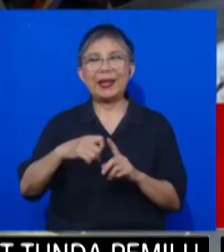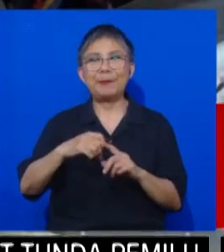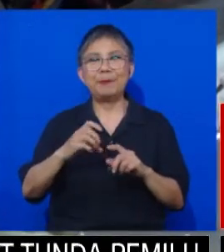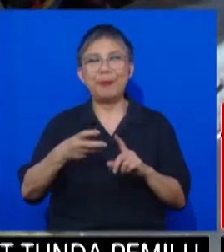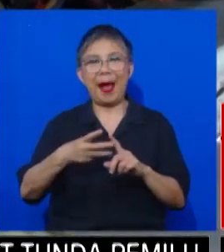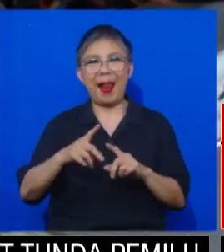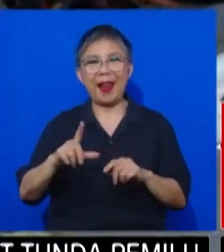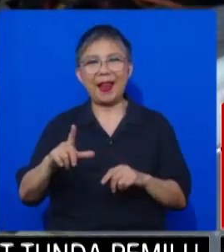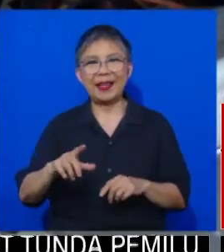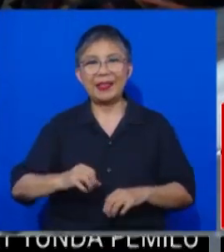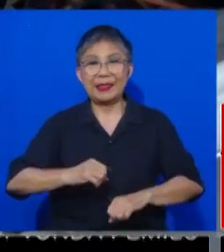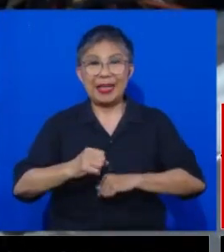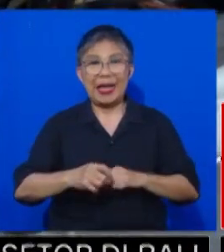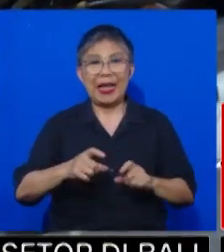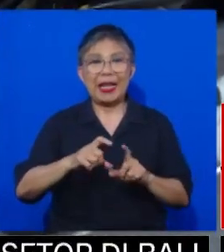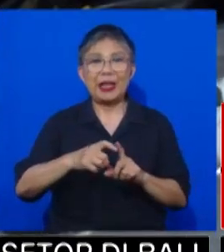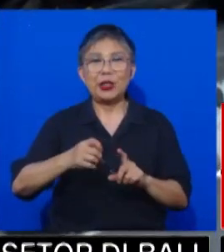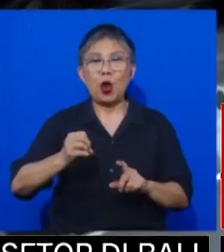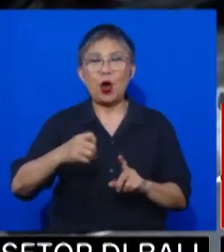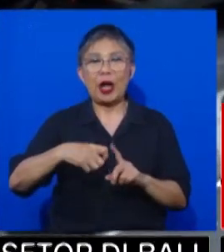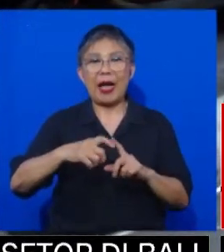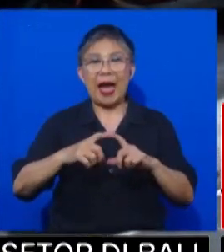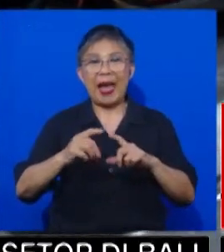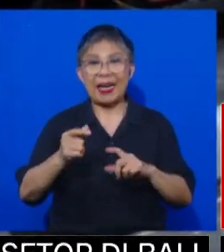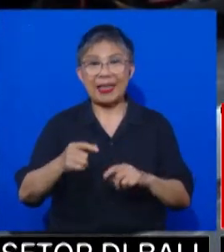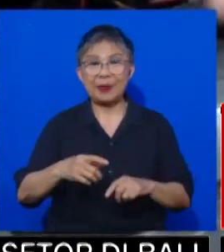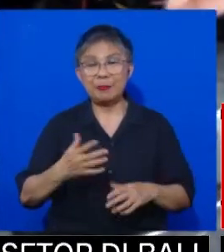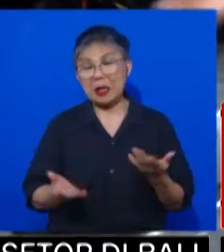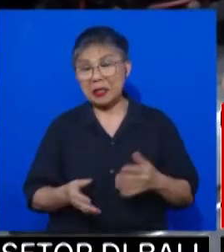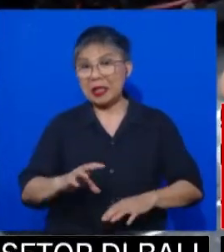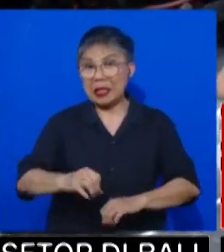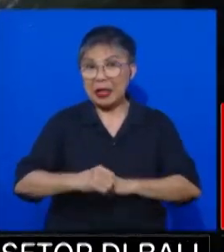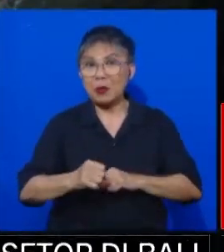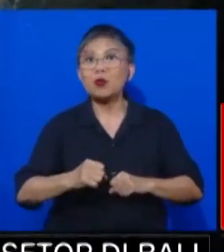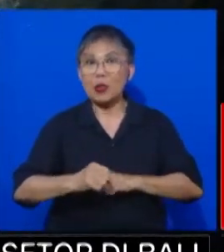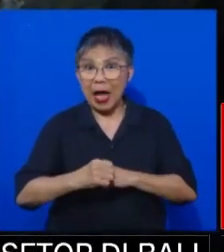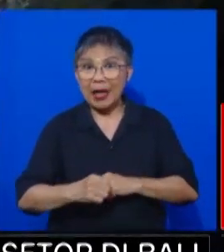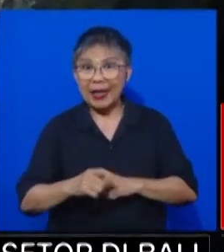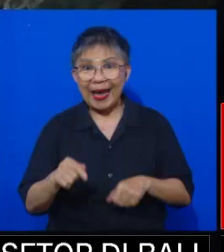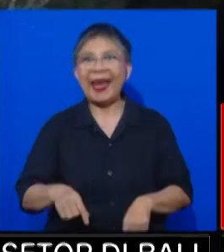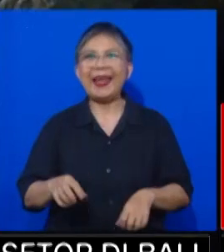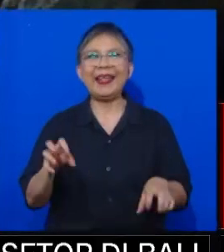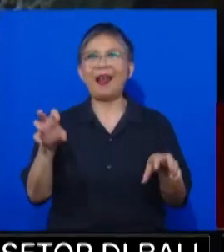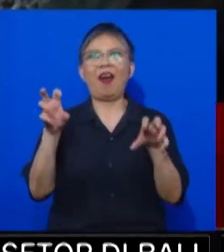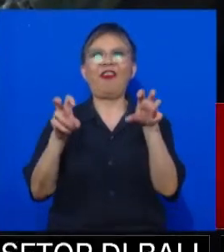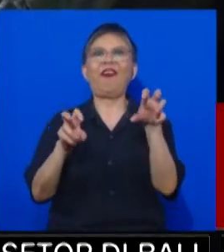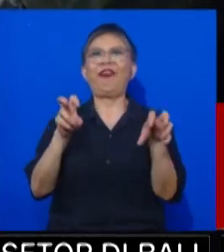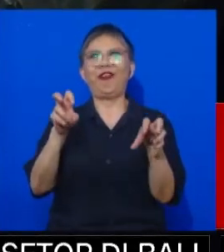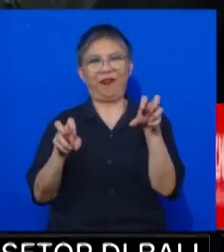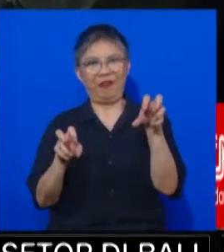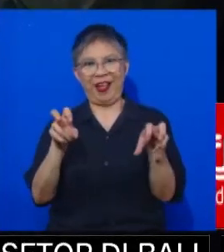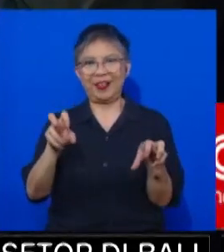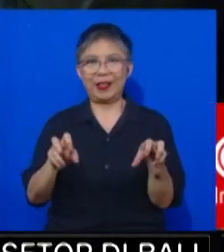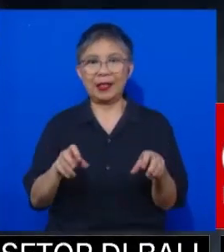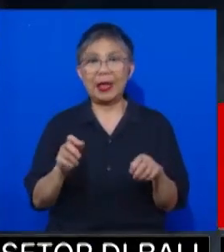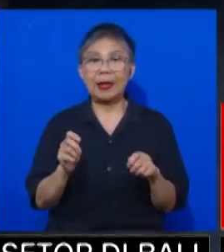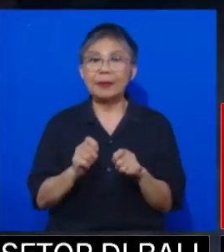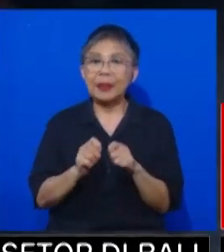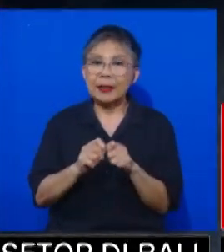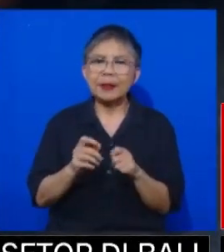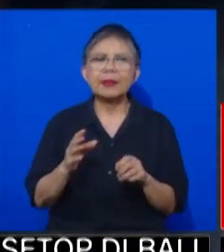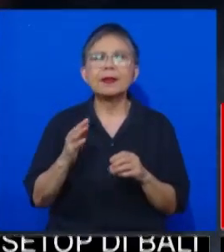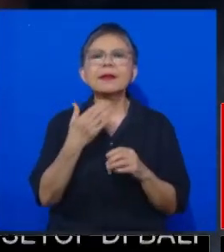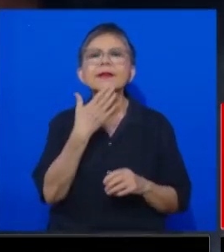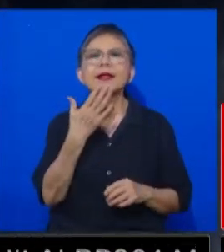Firmansyah, dokar atau delman yang biasa ditarik oleh kuda, bisa ditarik oleh dinosaurus. Cara kerjanya